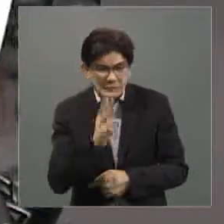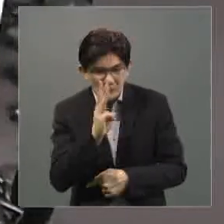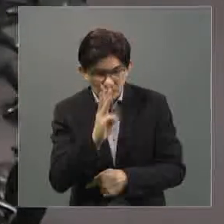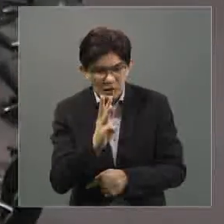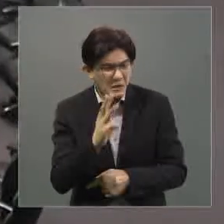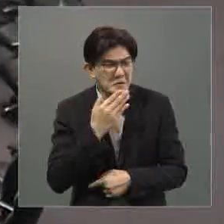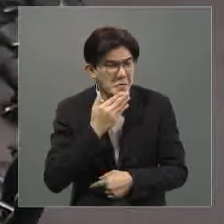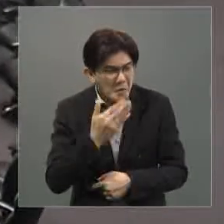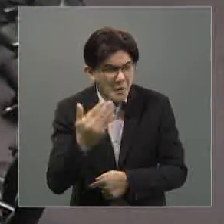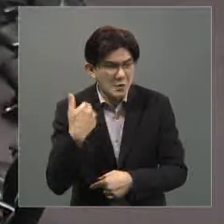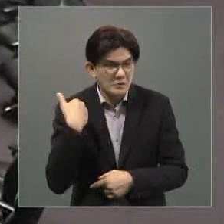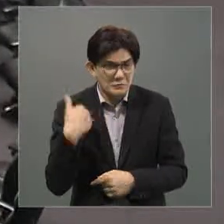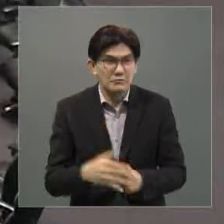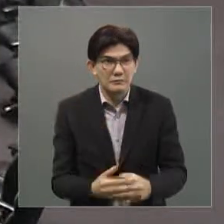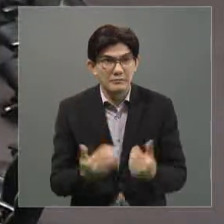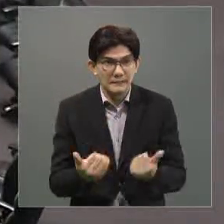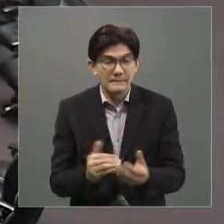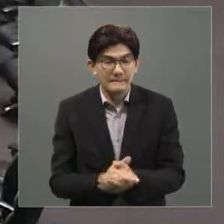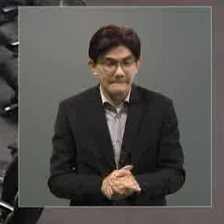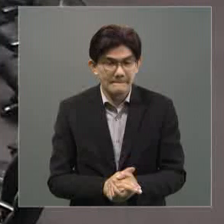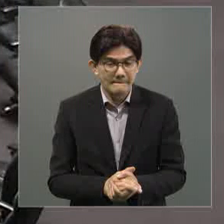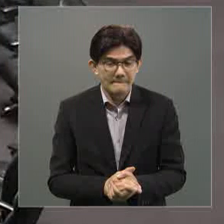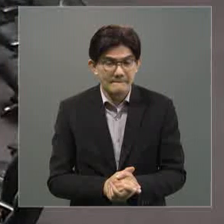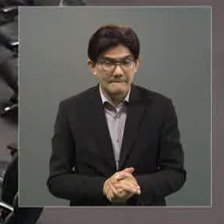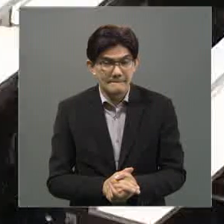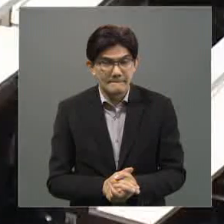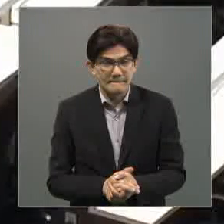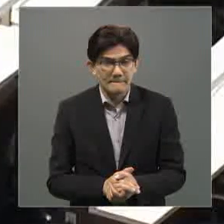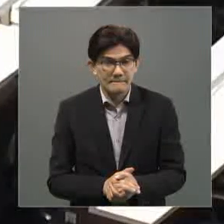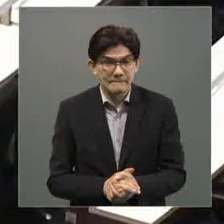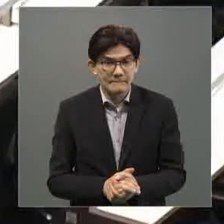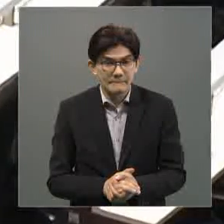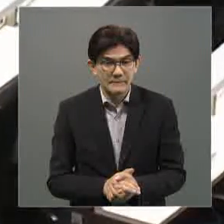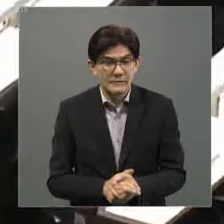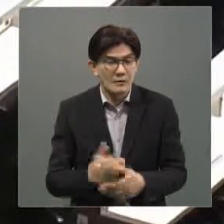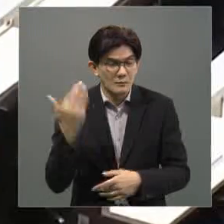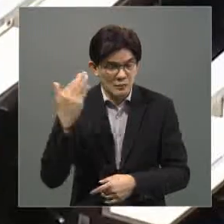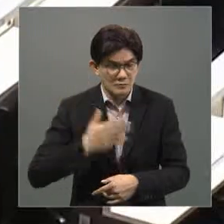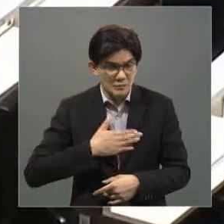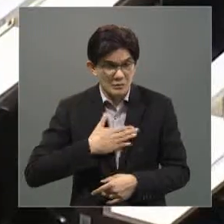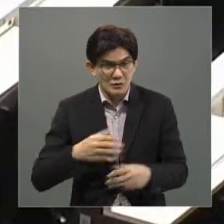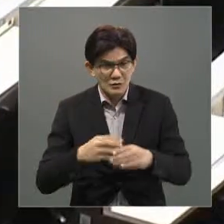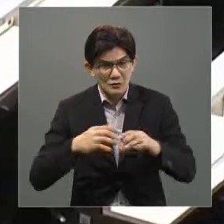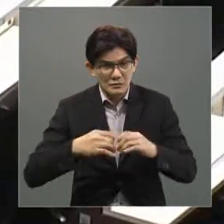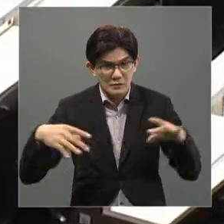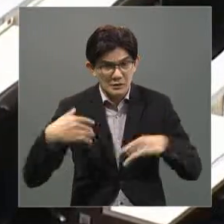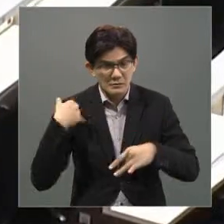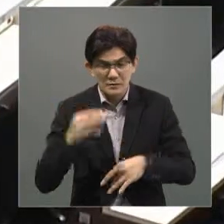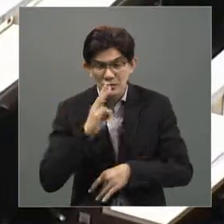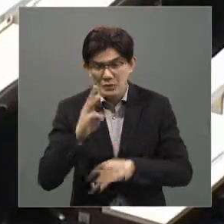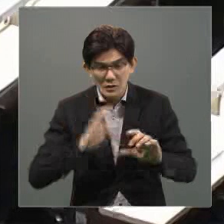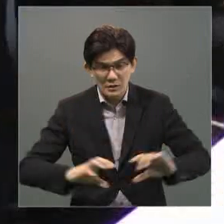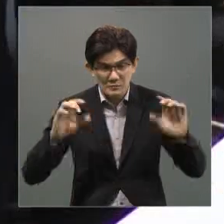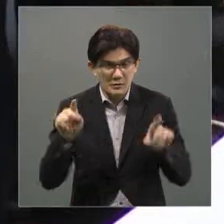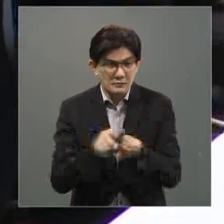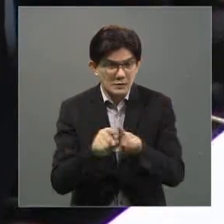ตะใช้คำนี้เลยนะคะว่าเรื่องนี้เป็นข้อกล่าวหาอมตะสมัยที่ตนเป็นฝ่ายค้านก็กล่าวหารัฐบาลเช่นเดียวกัน แ